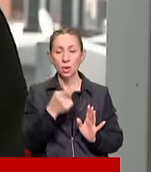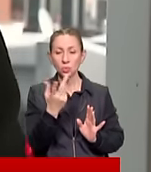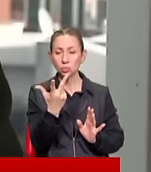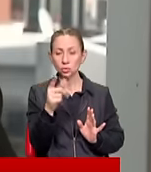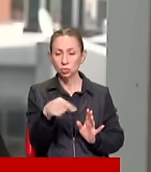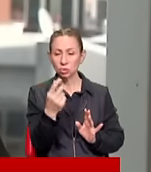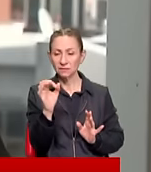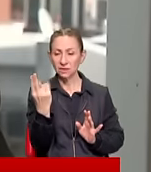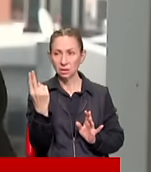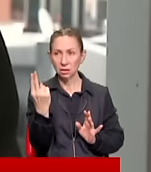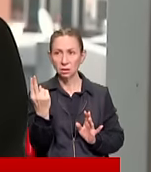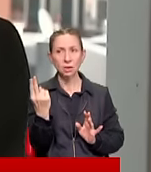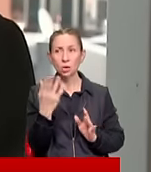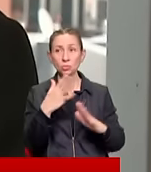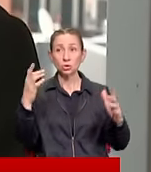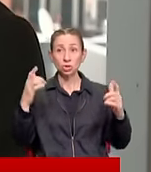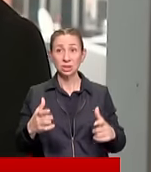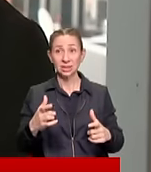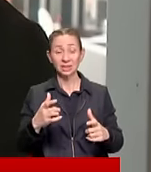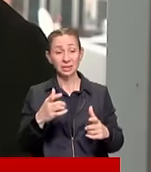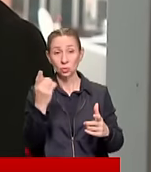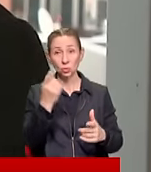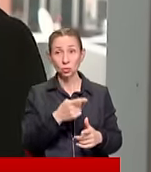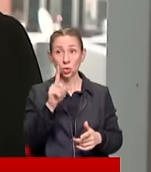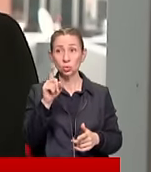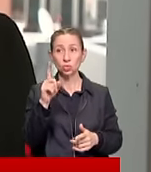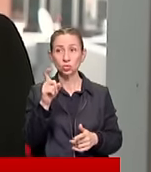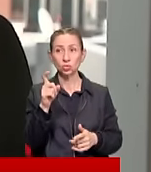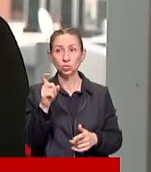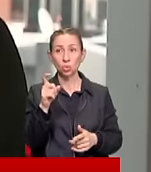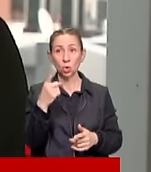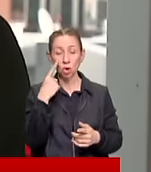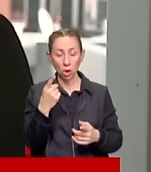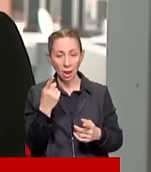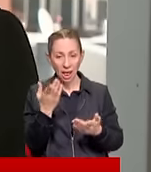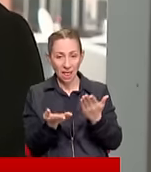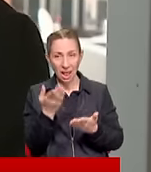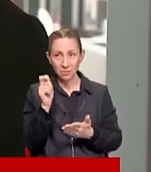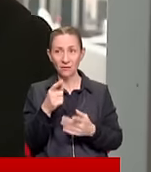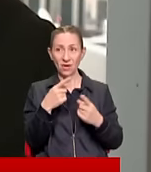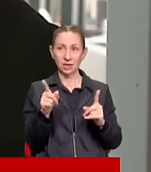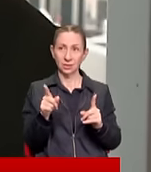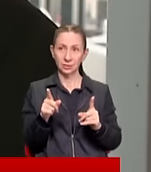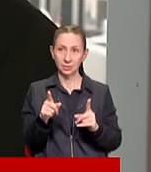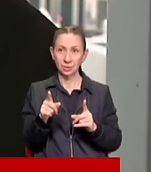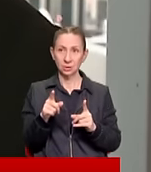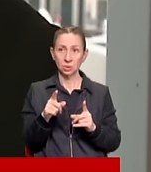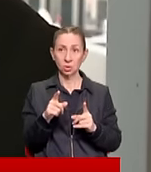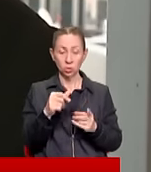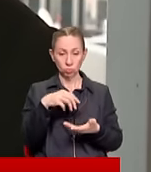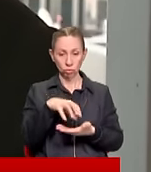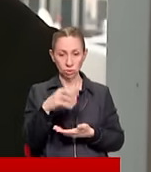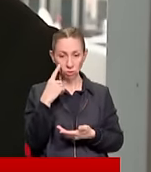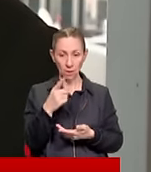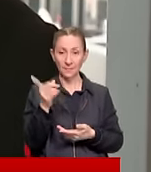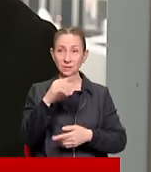oran %3.07, Büyükşehir'in ayırdığı oran %19'du. Ona göre düşünün yani aradaki farkı. Bütçesinin ayrıldı.